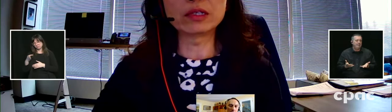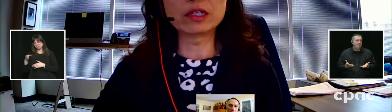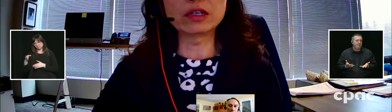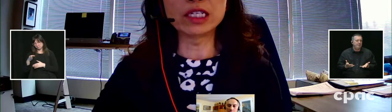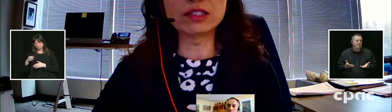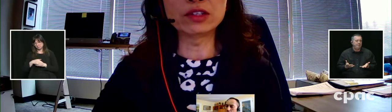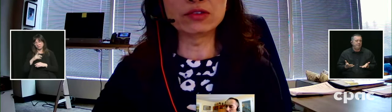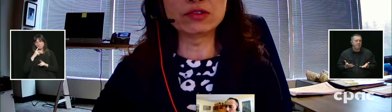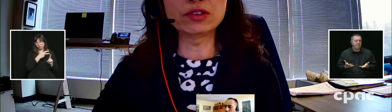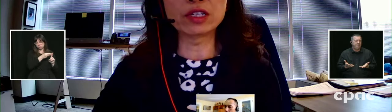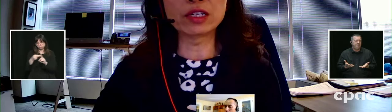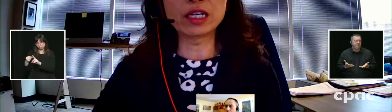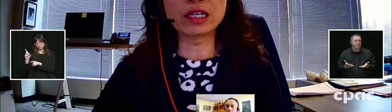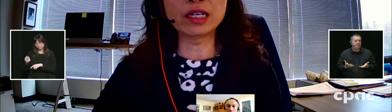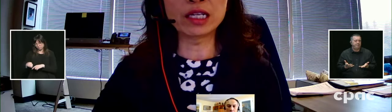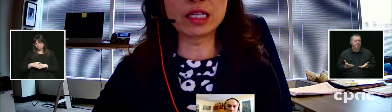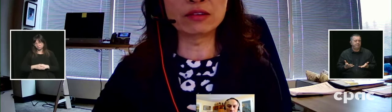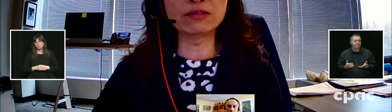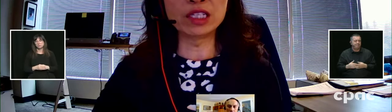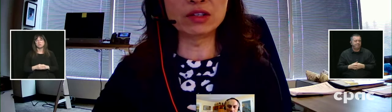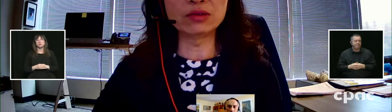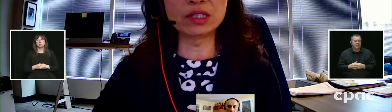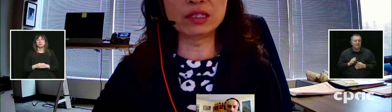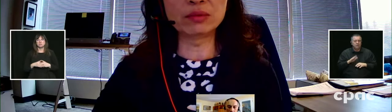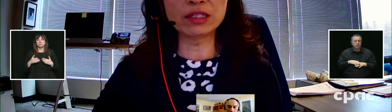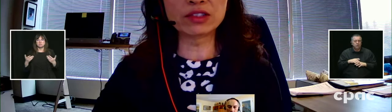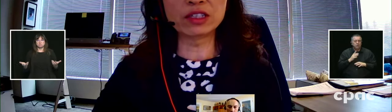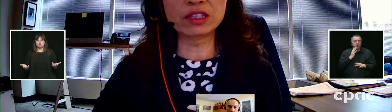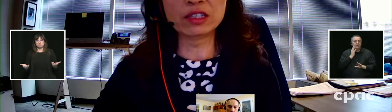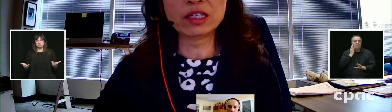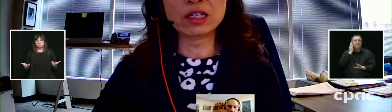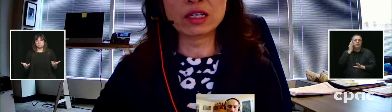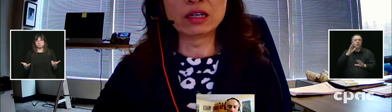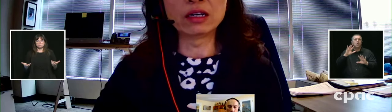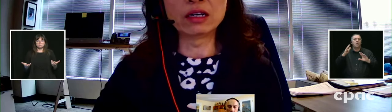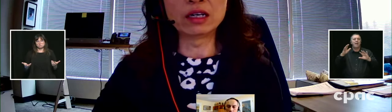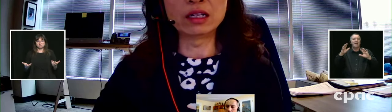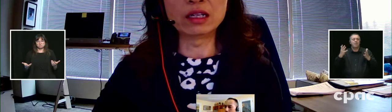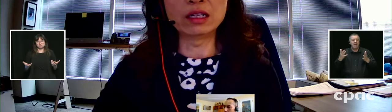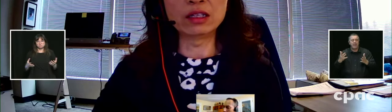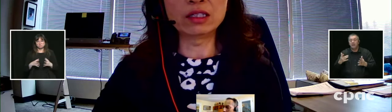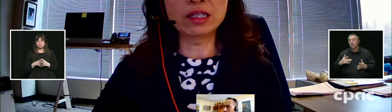de connaissances à l'avenir aussi, parce que